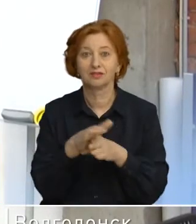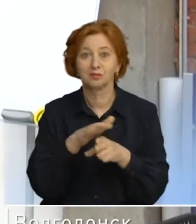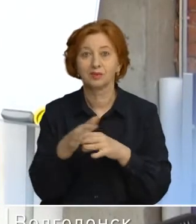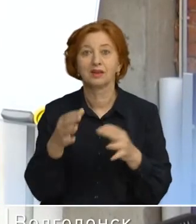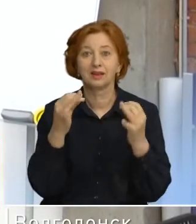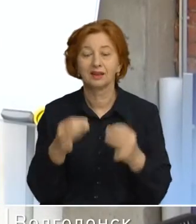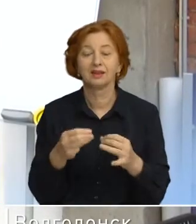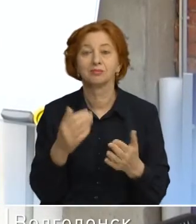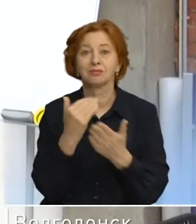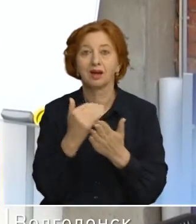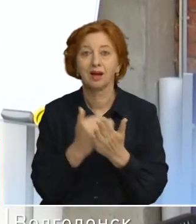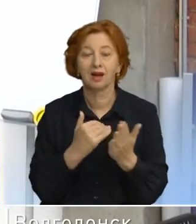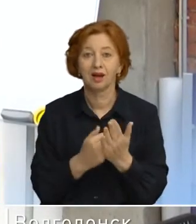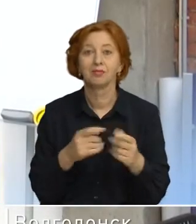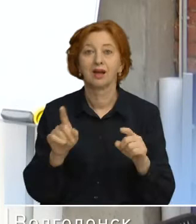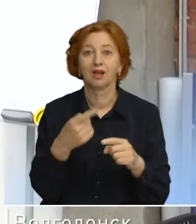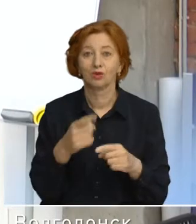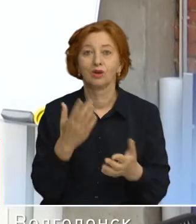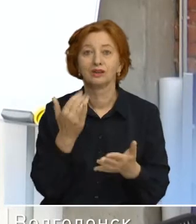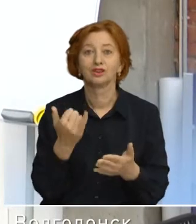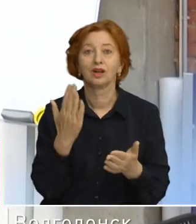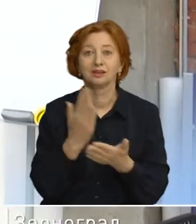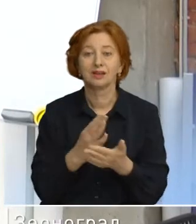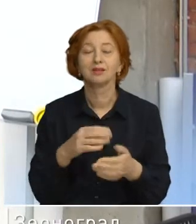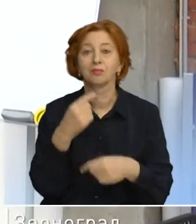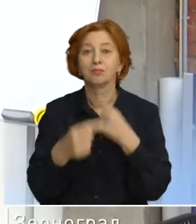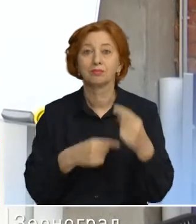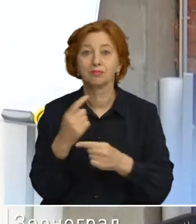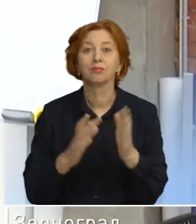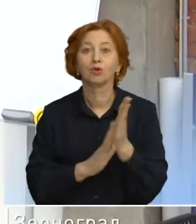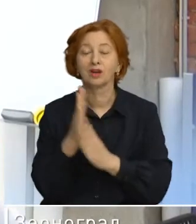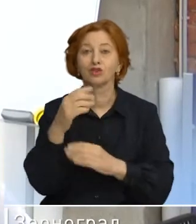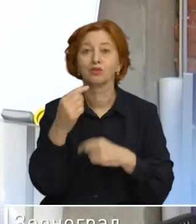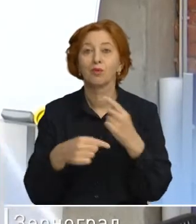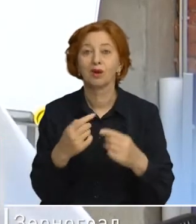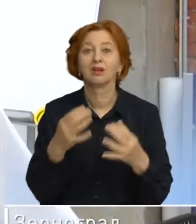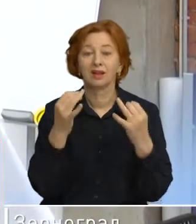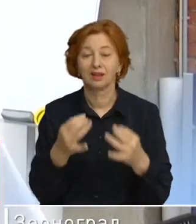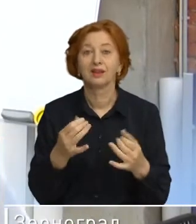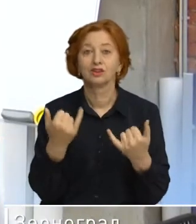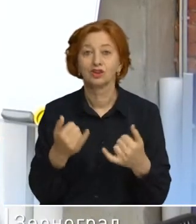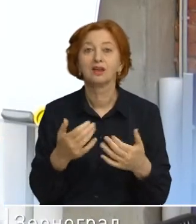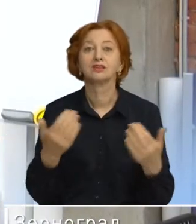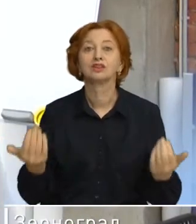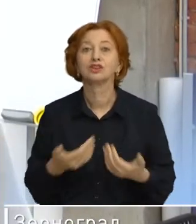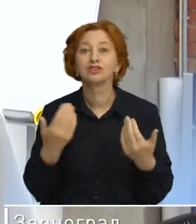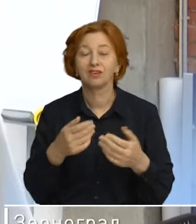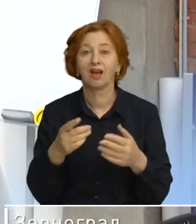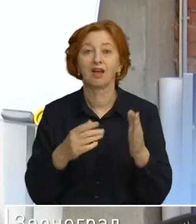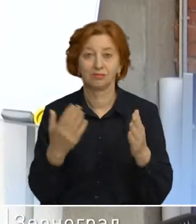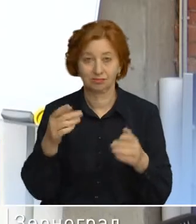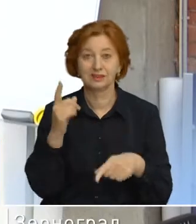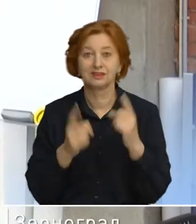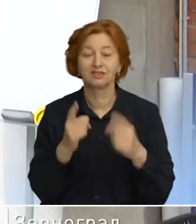раз лекция будет для подрастающего поколения, для того, чтобы они могли примерно сориентироваться, если они хотят реализовать